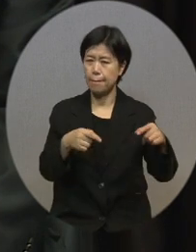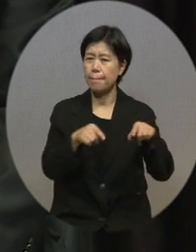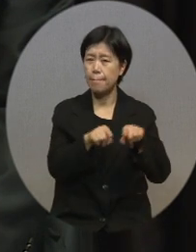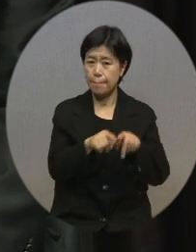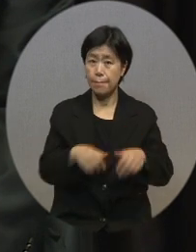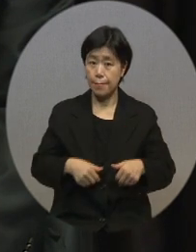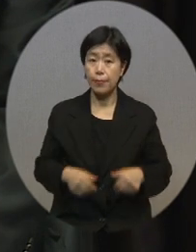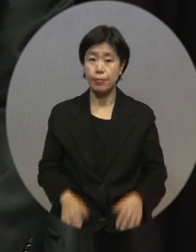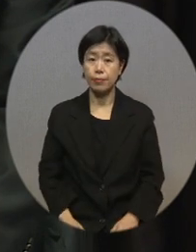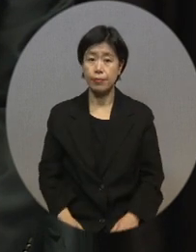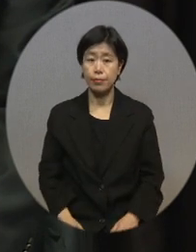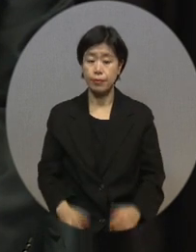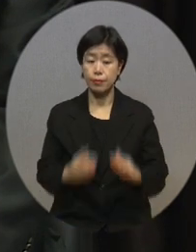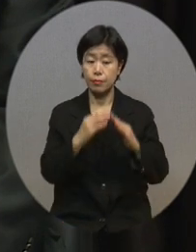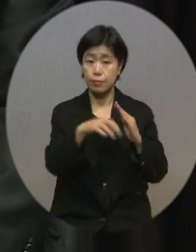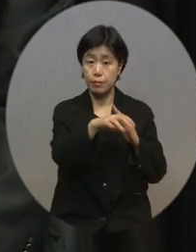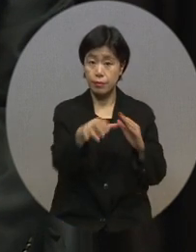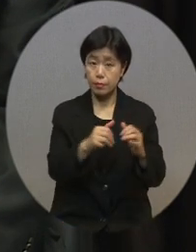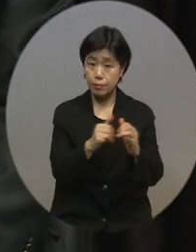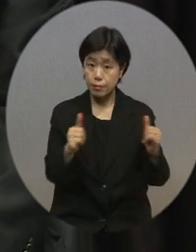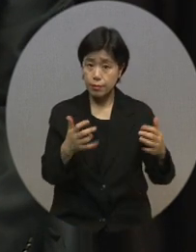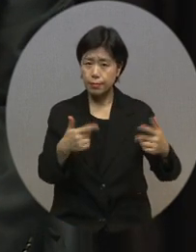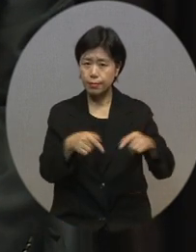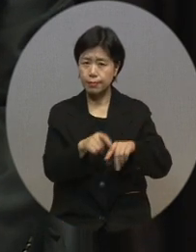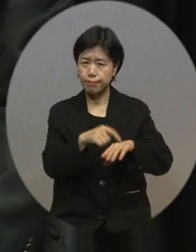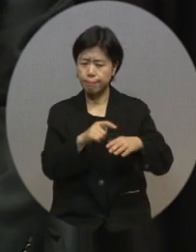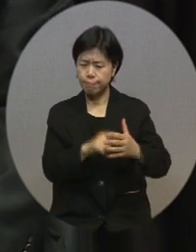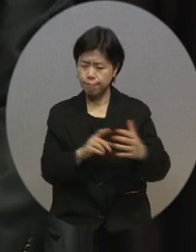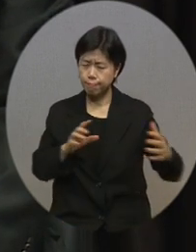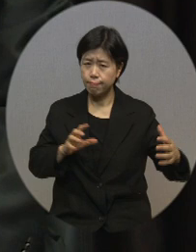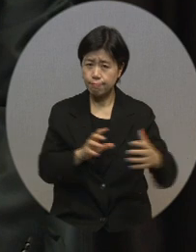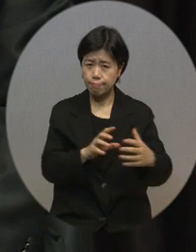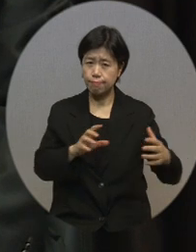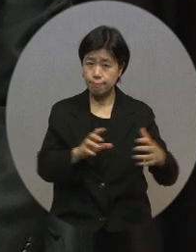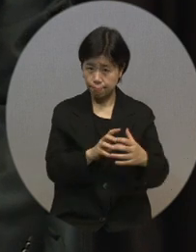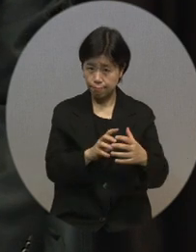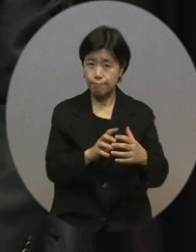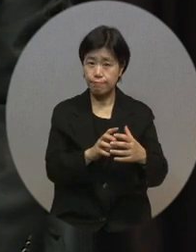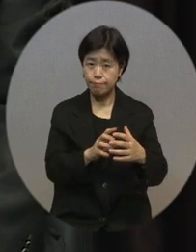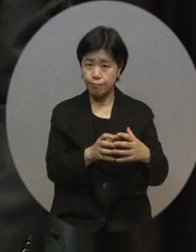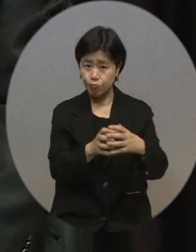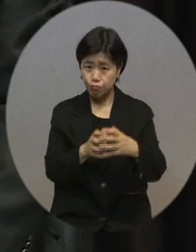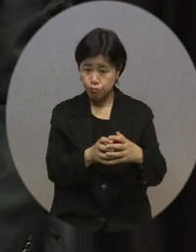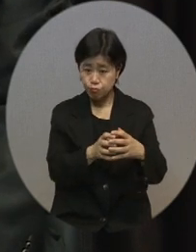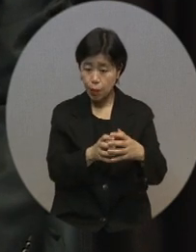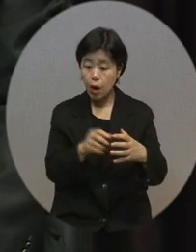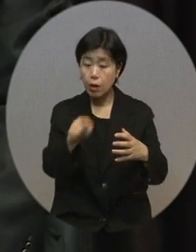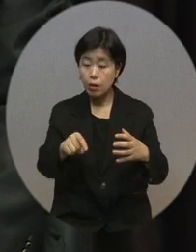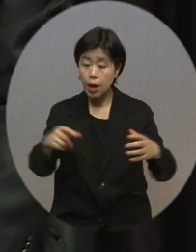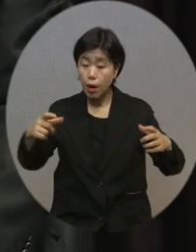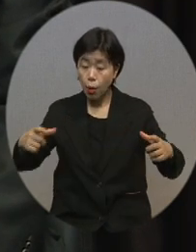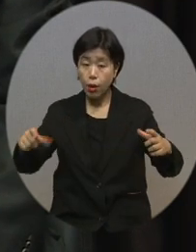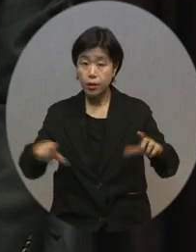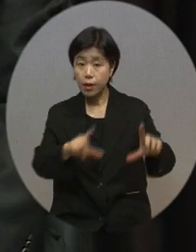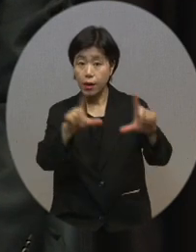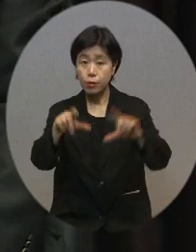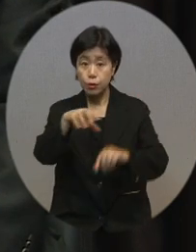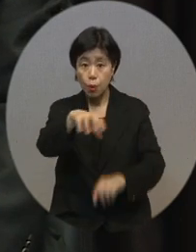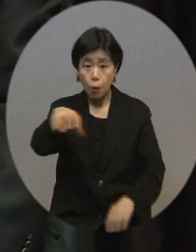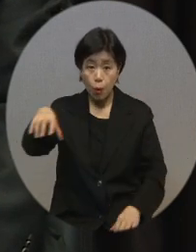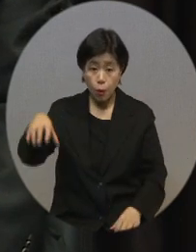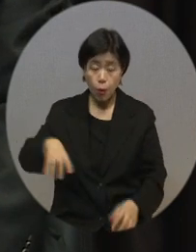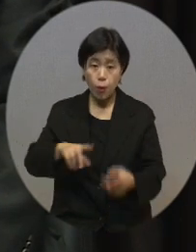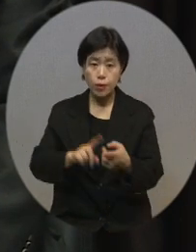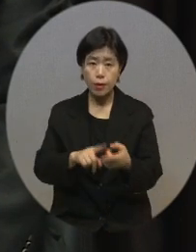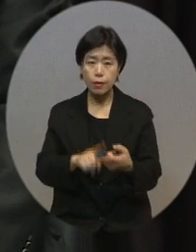함께 그 여러 주민들과 합심해서 공동사업. 공동으로 그 지역의 어떤 그 주거환경을